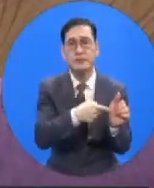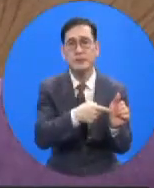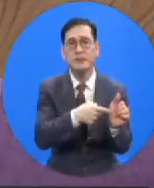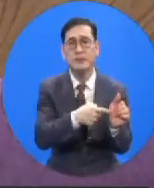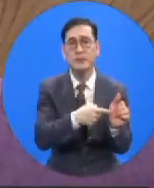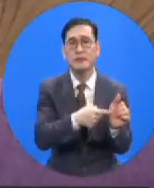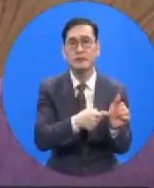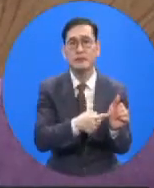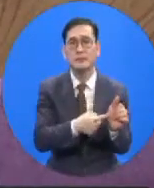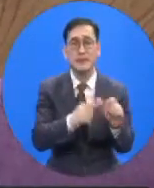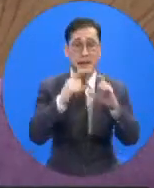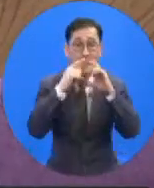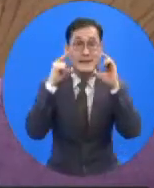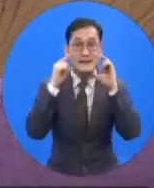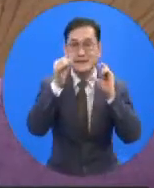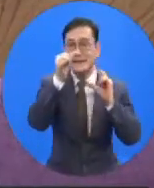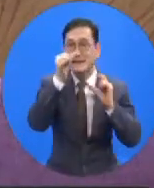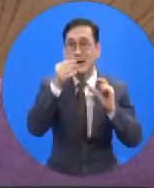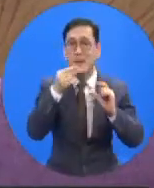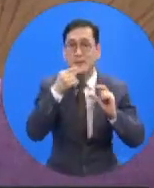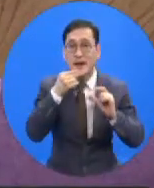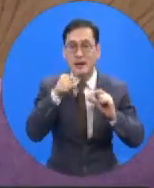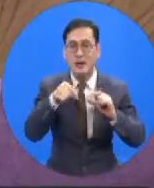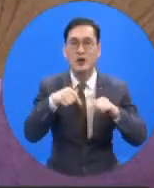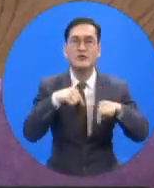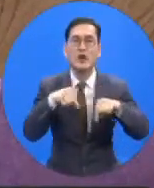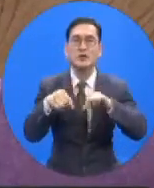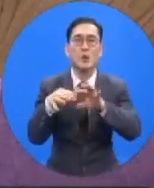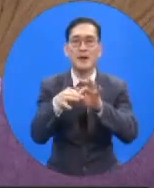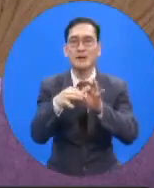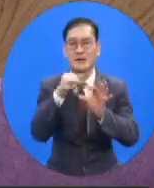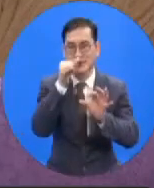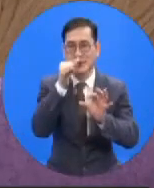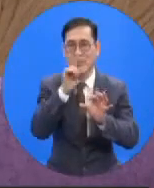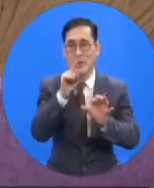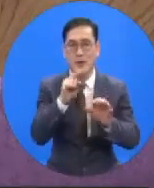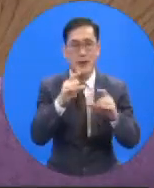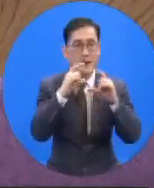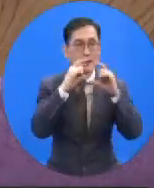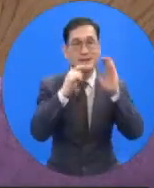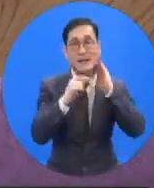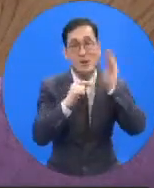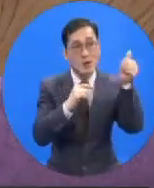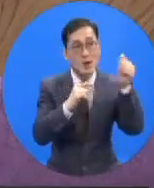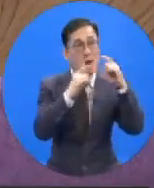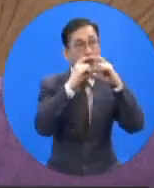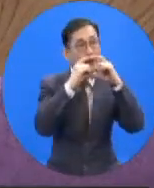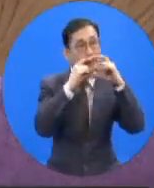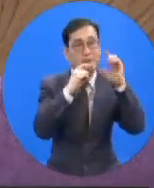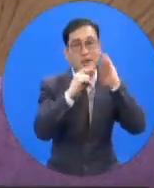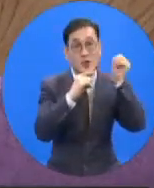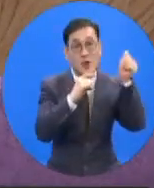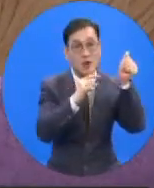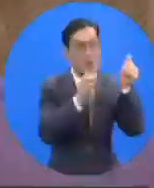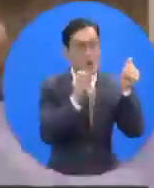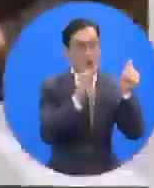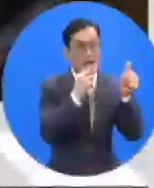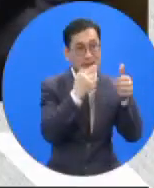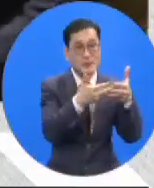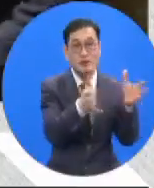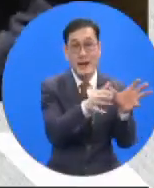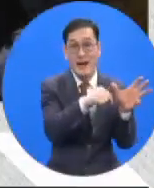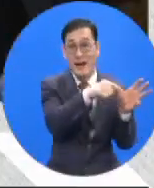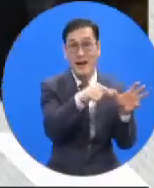쓰냐 쓴 약 같은 치적으로 되어 있습니다 대통령과 여당은 마스크를 안 쓰고 있고 야당은 마스크를